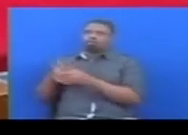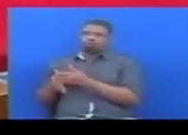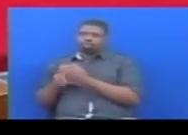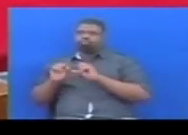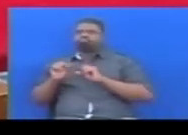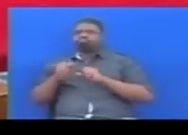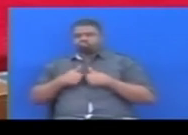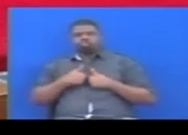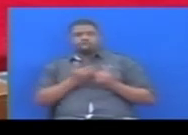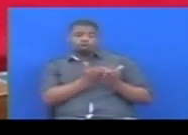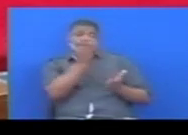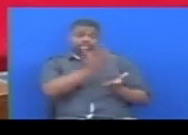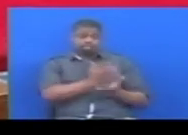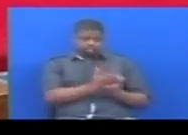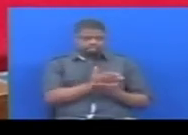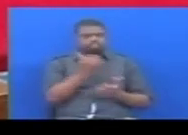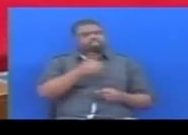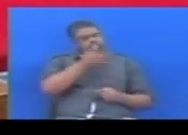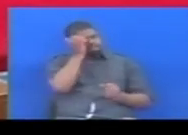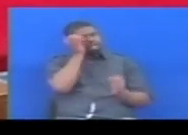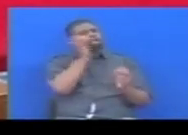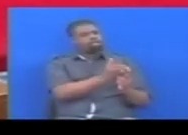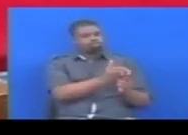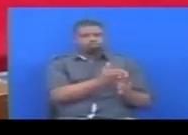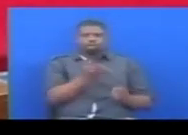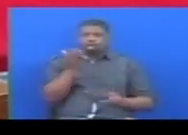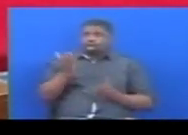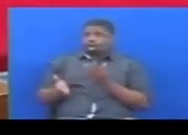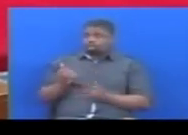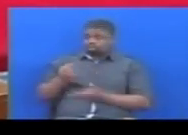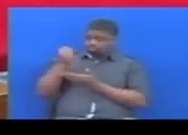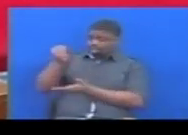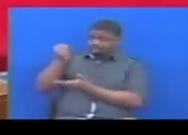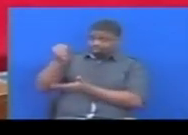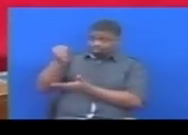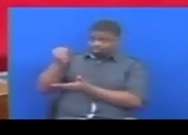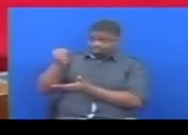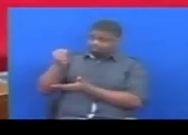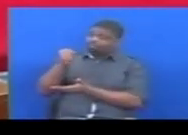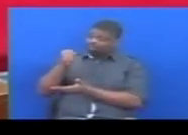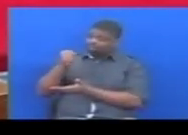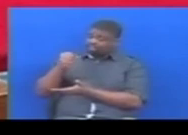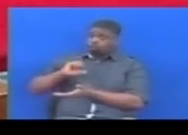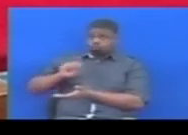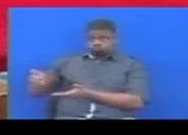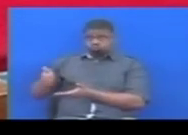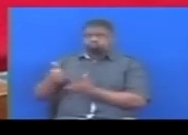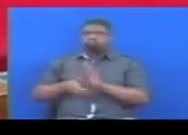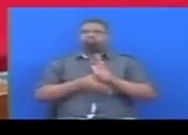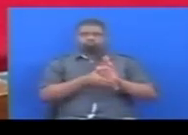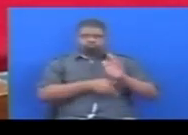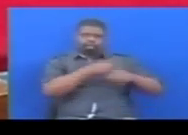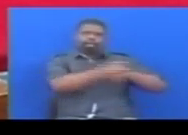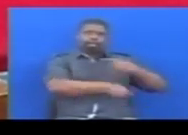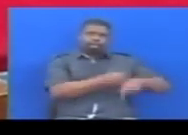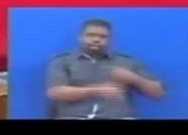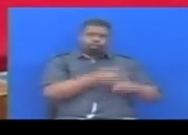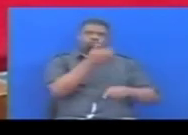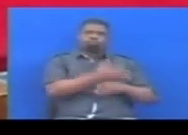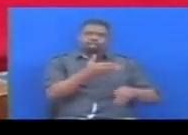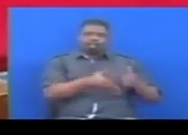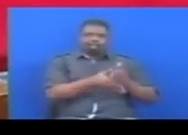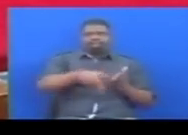azma ya serikali kwa kadri bajeti inavyoruhusu. Tumeanza na vituo 350, lakini ni azma kuhakikisha kwamba